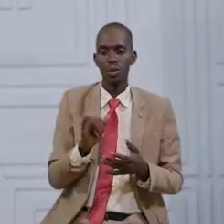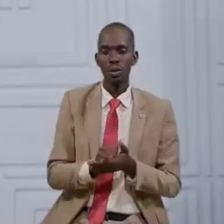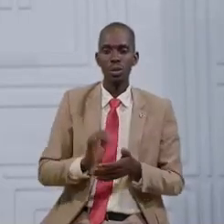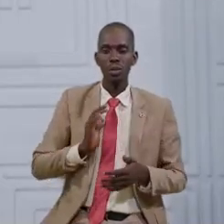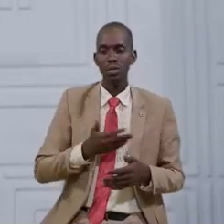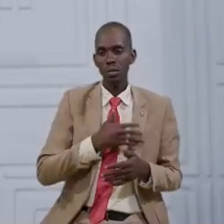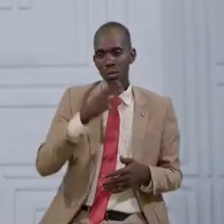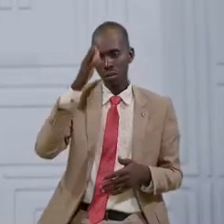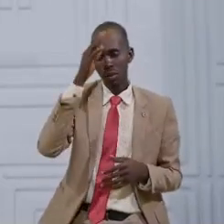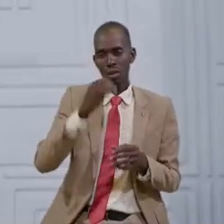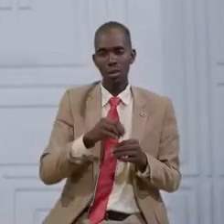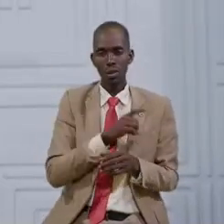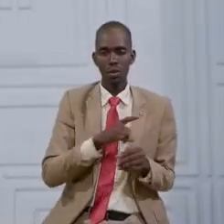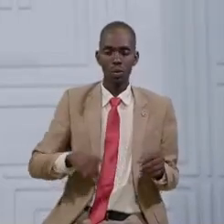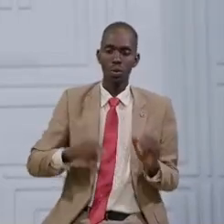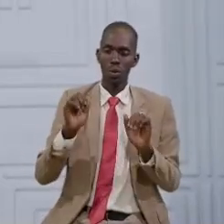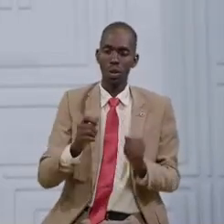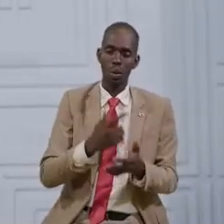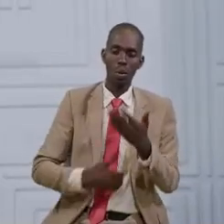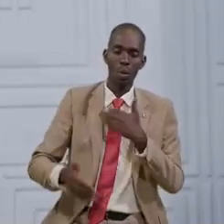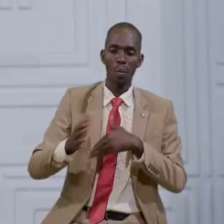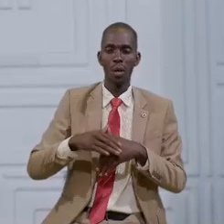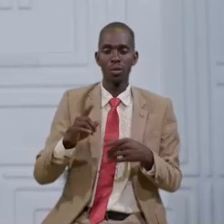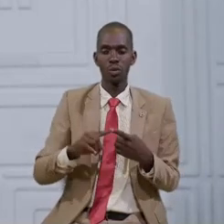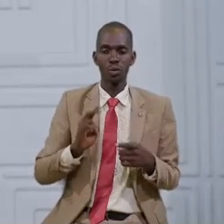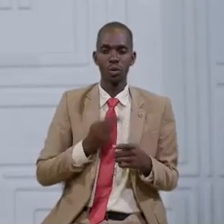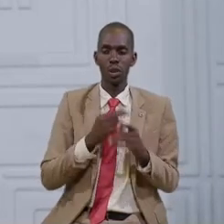Bientôt, notre Père dans le Seigneur viendra prier pour nous.